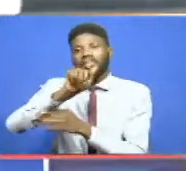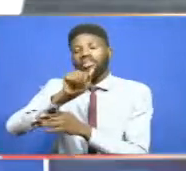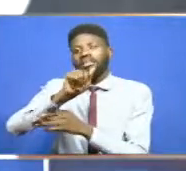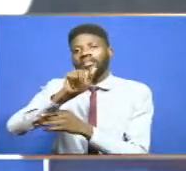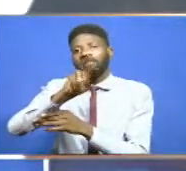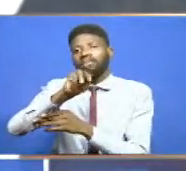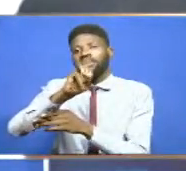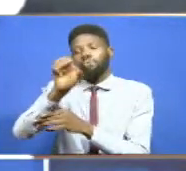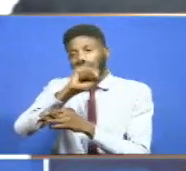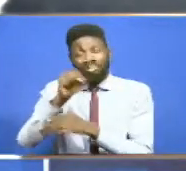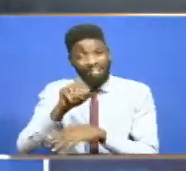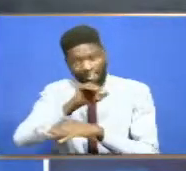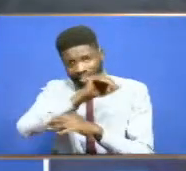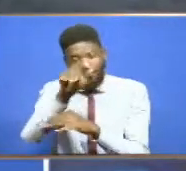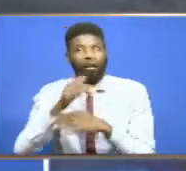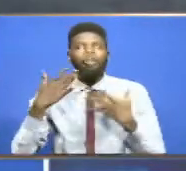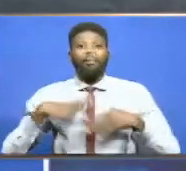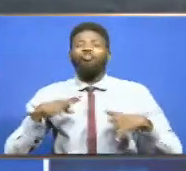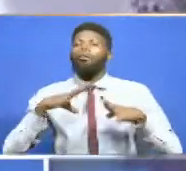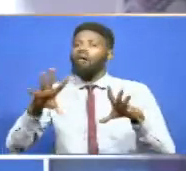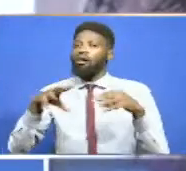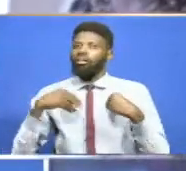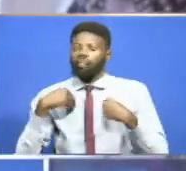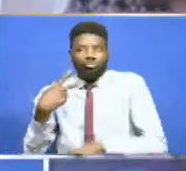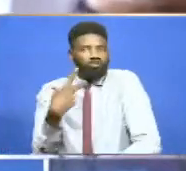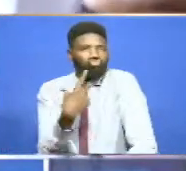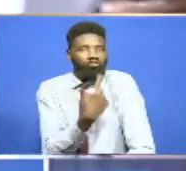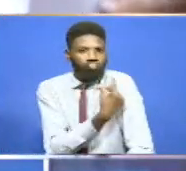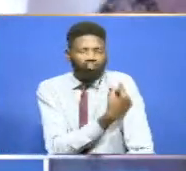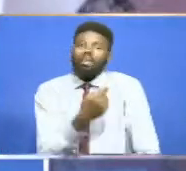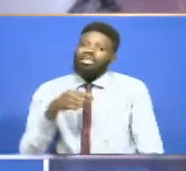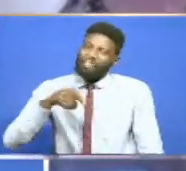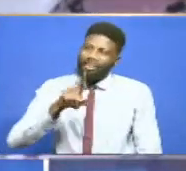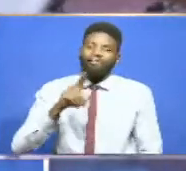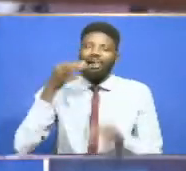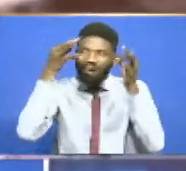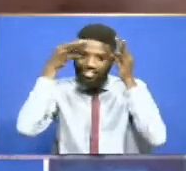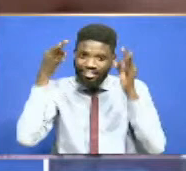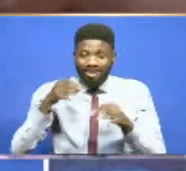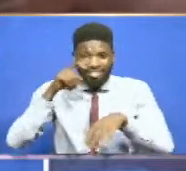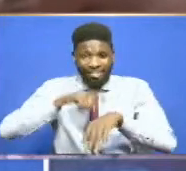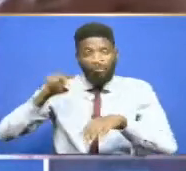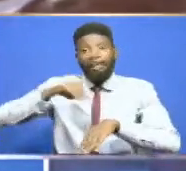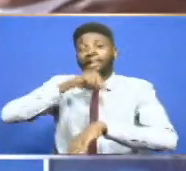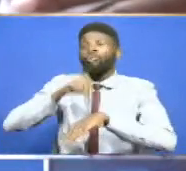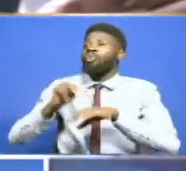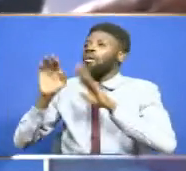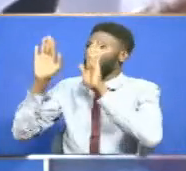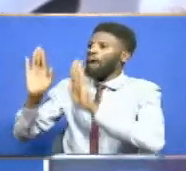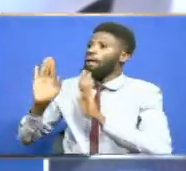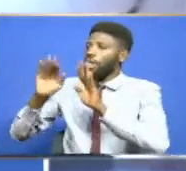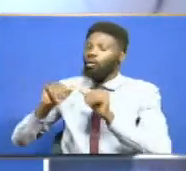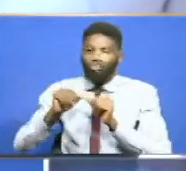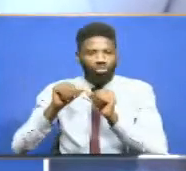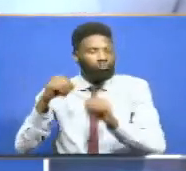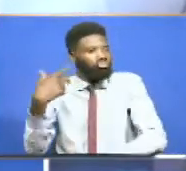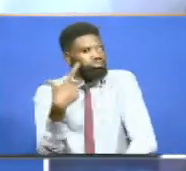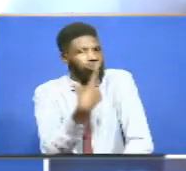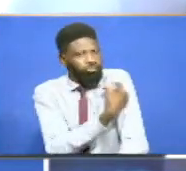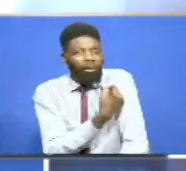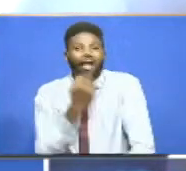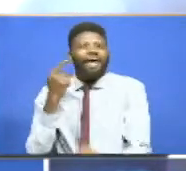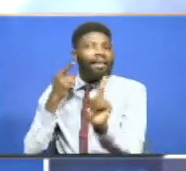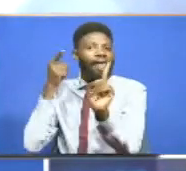wito kwa wananchi kupokea chanjo kwa ihari kwenye kampeni ya kitaifa inayoendelea ya utoaji chanjo, ambayo inalenga